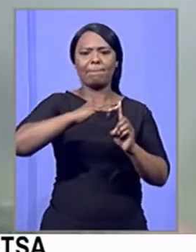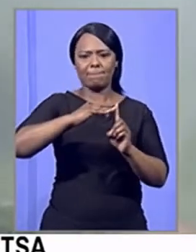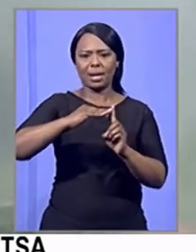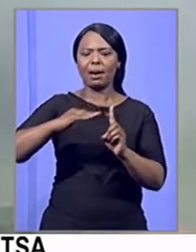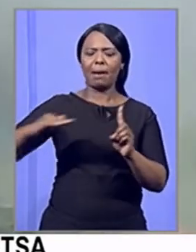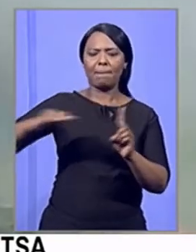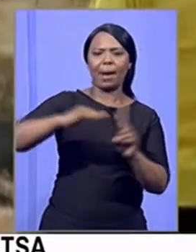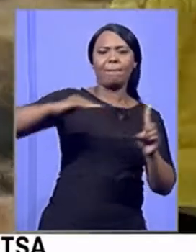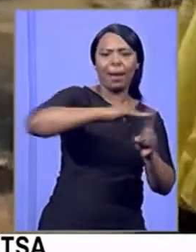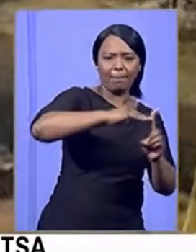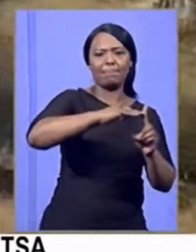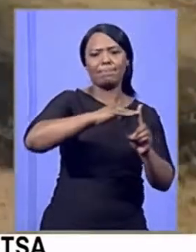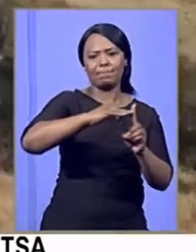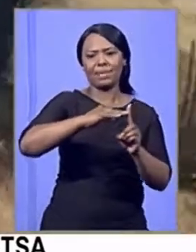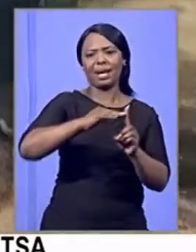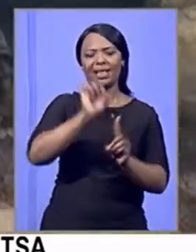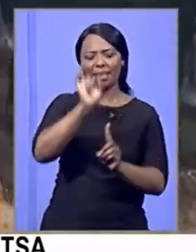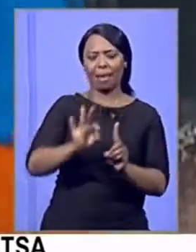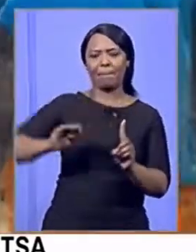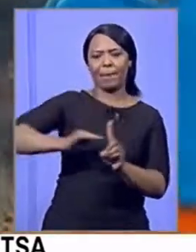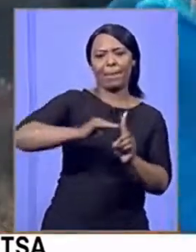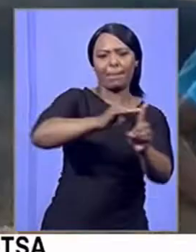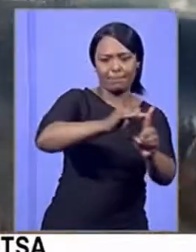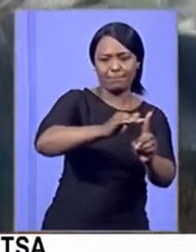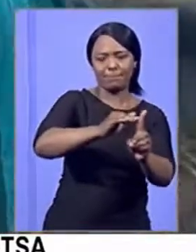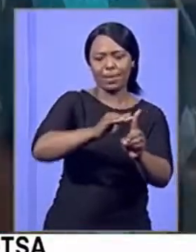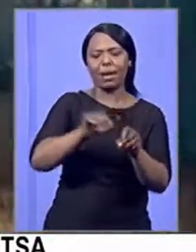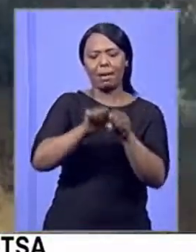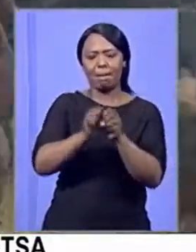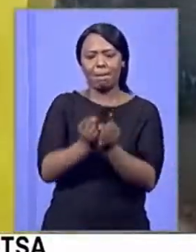qhoma. Baahi ba halefileng ba dulang haufinyane le mmila wa